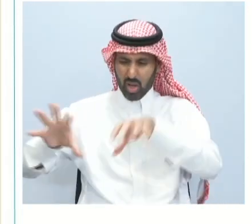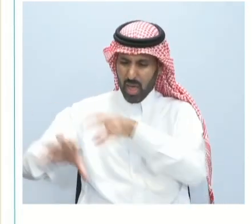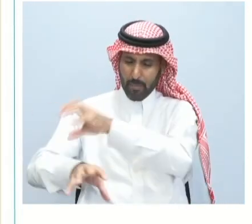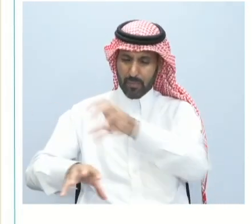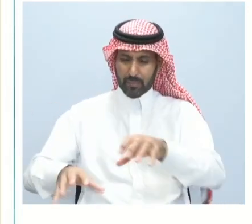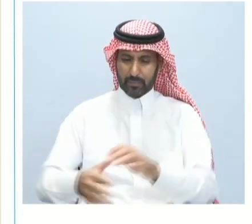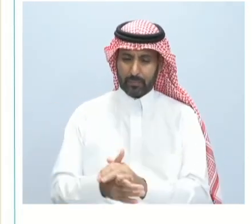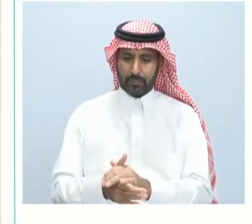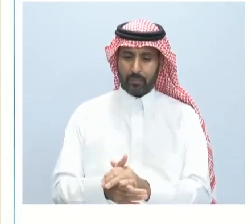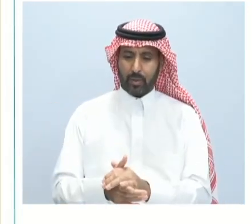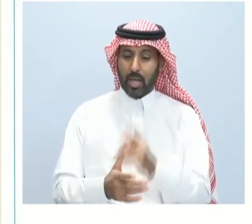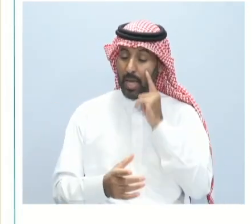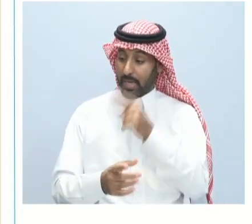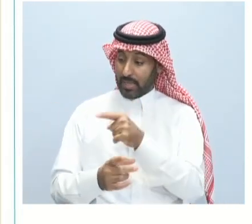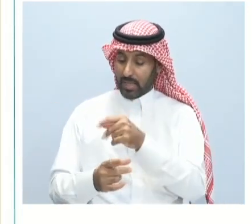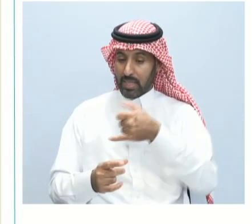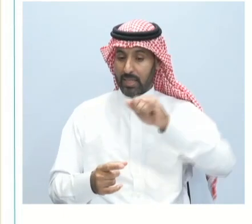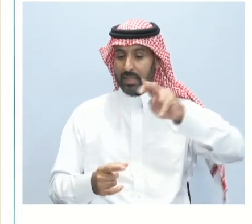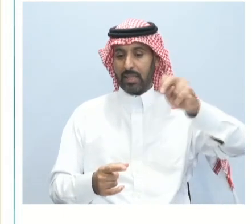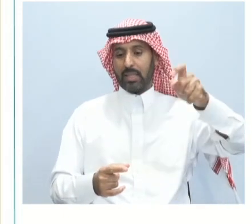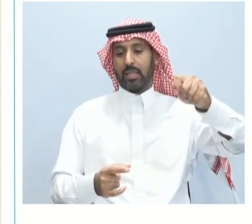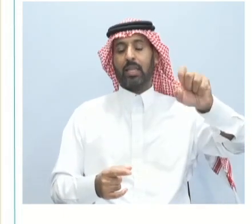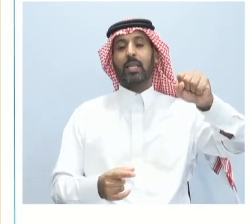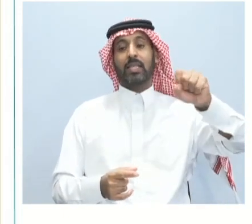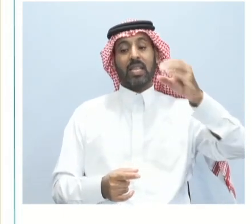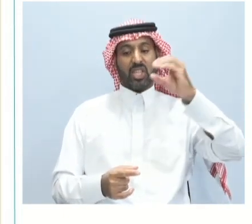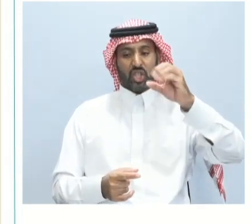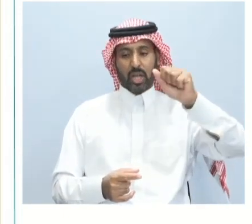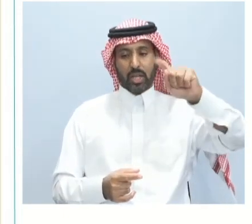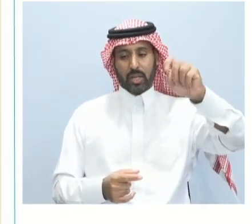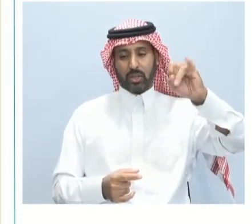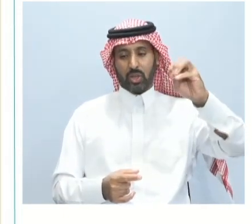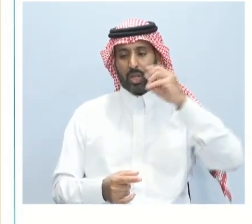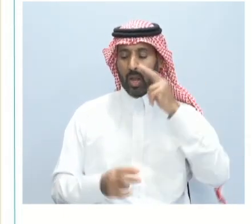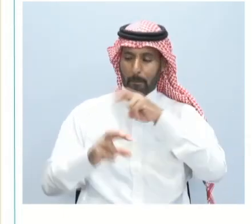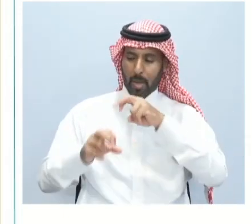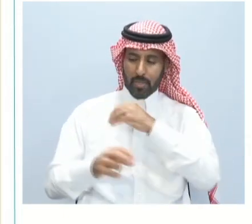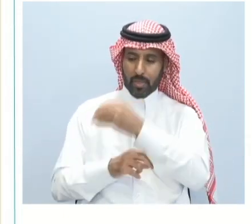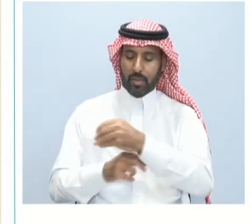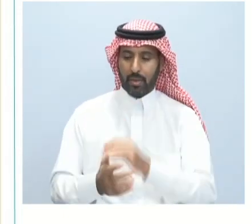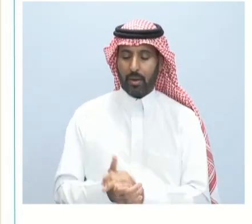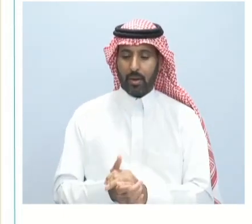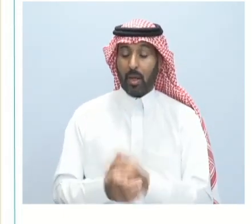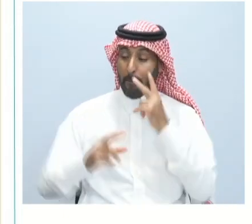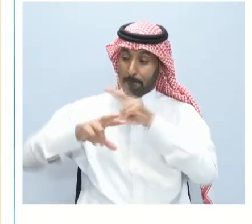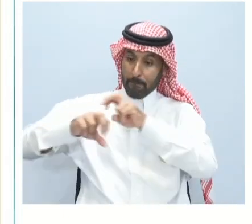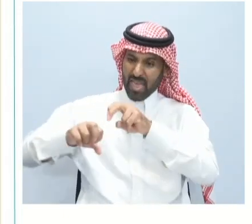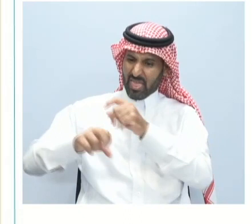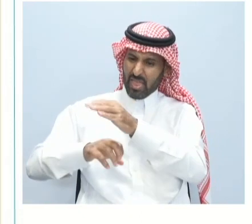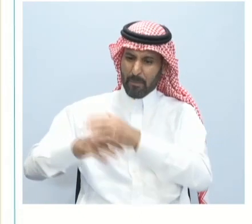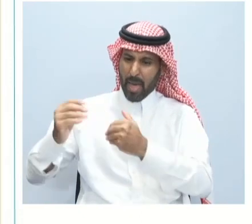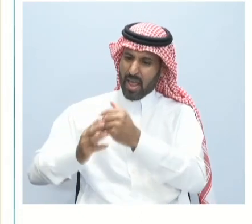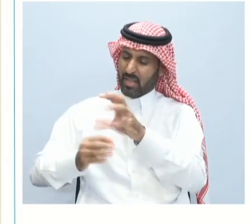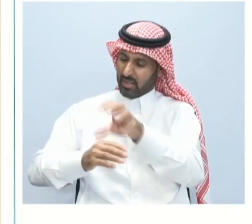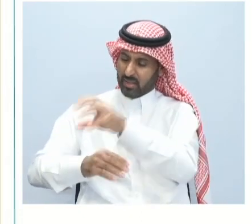عامل عن طريق استخدام الاداه اللي تكلمنا عنها سابقا اداه انترسكشن هذه الاداه التي تقوم